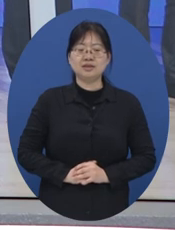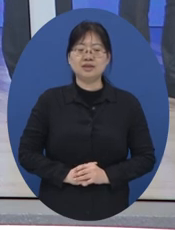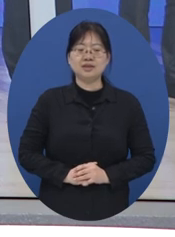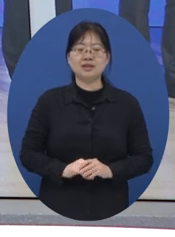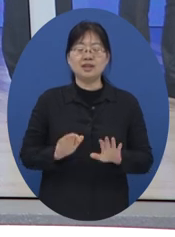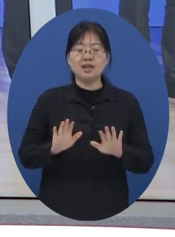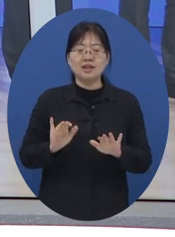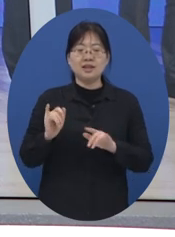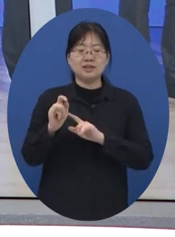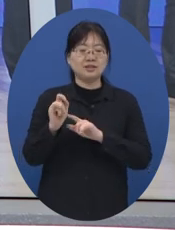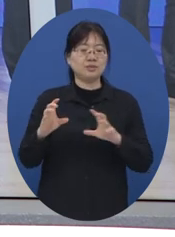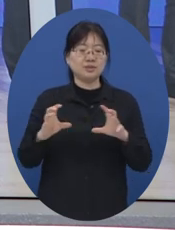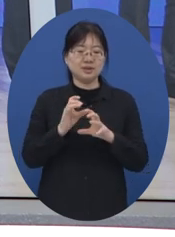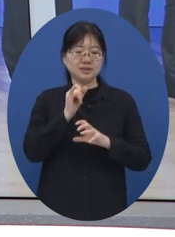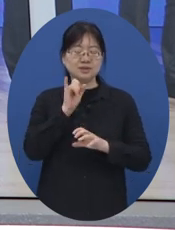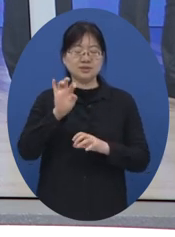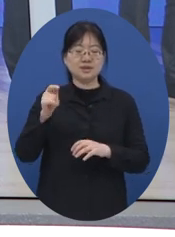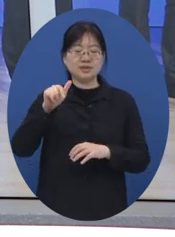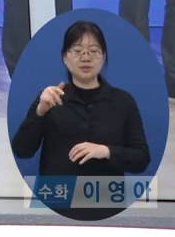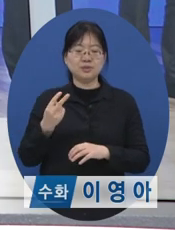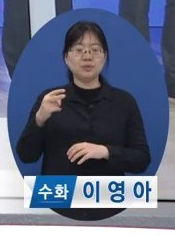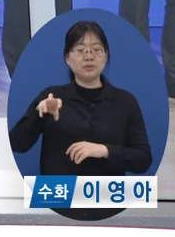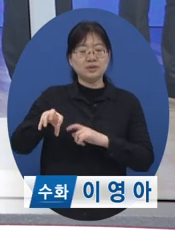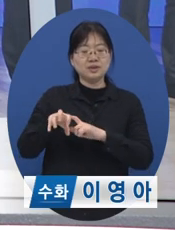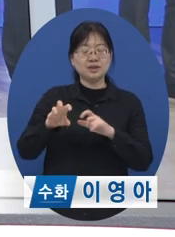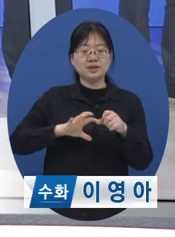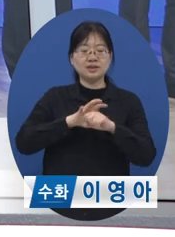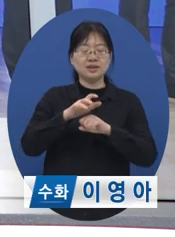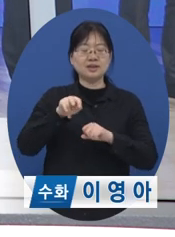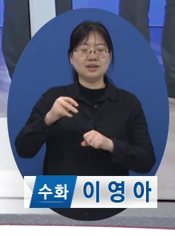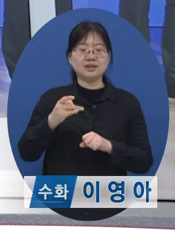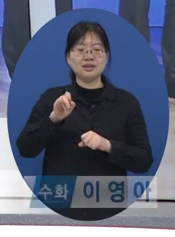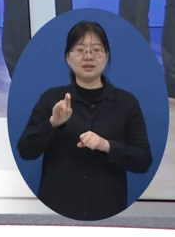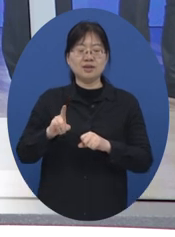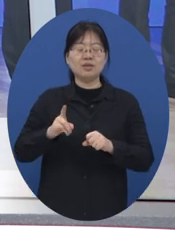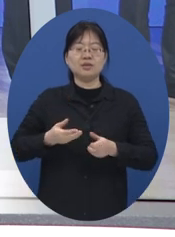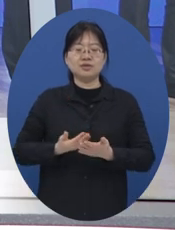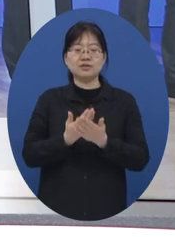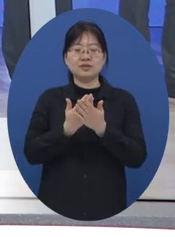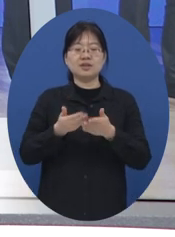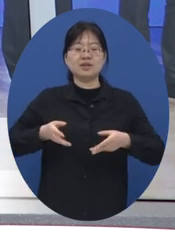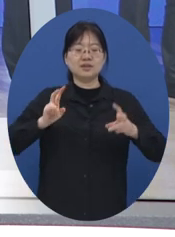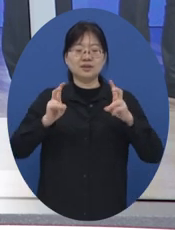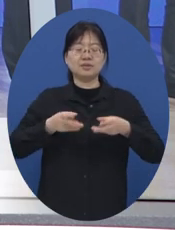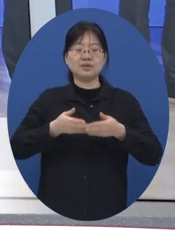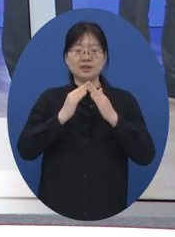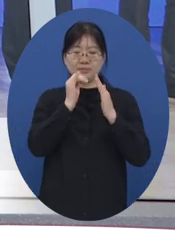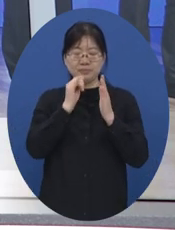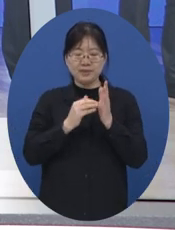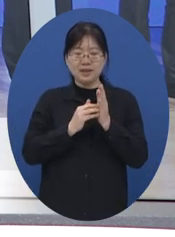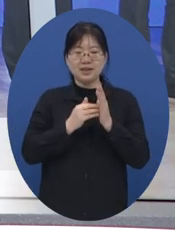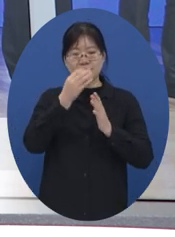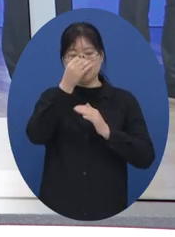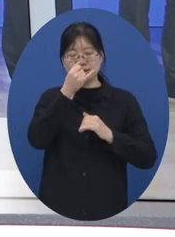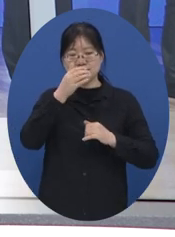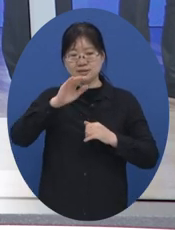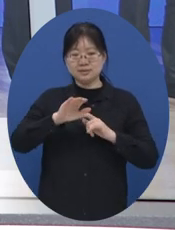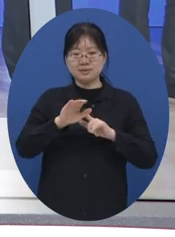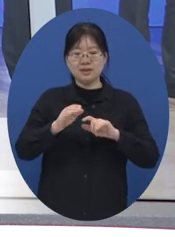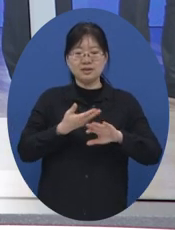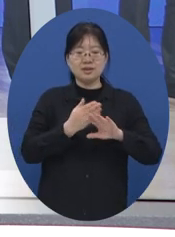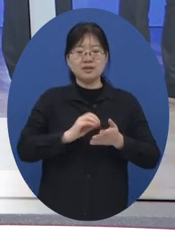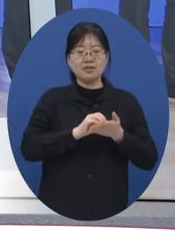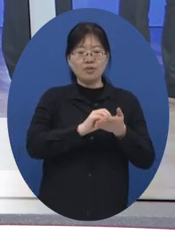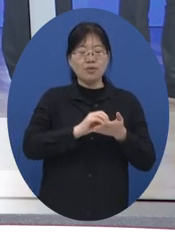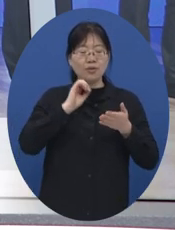첨단 it 기업들이 보여 있는 판교 테크노밸리 해 세계적인 스타트업 육성 기업들이 들어서 입니다 기술은 있지만 해외 진출에